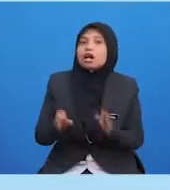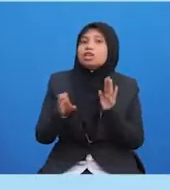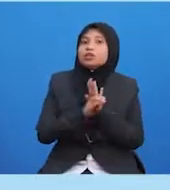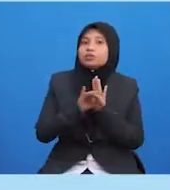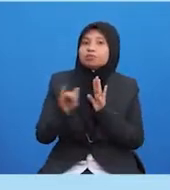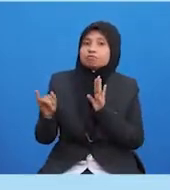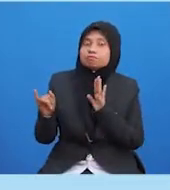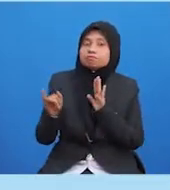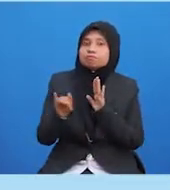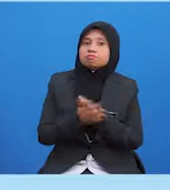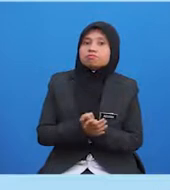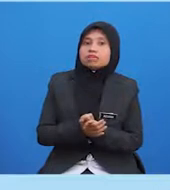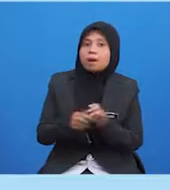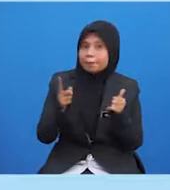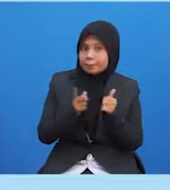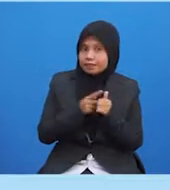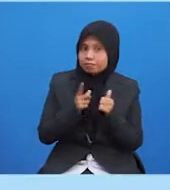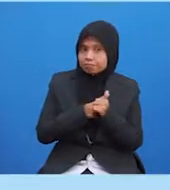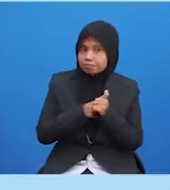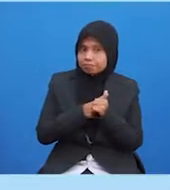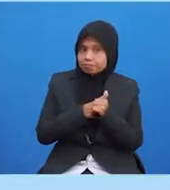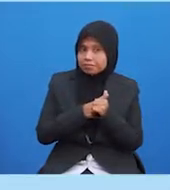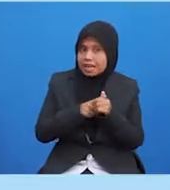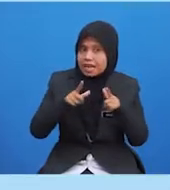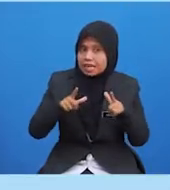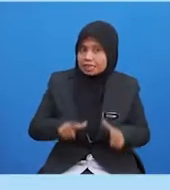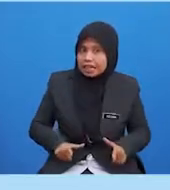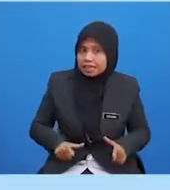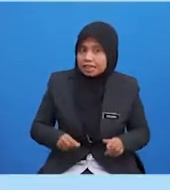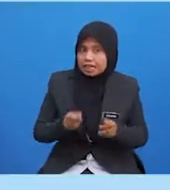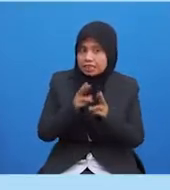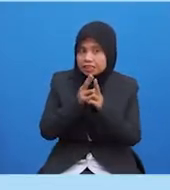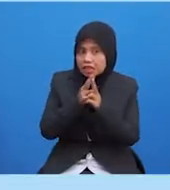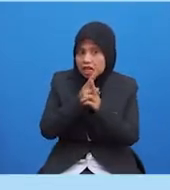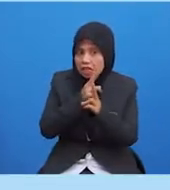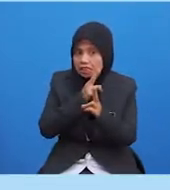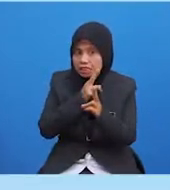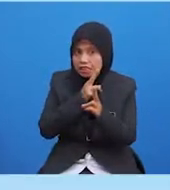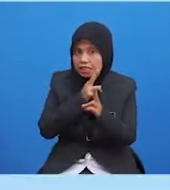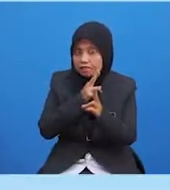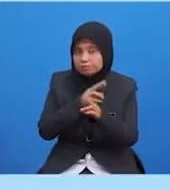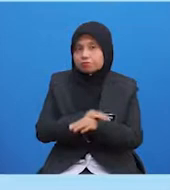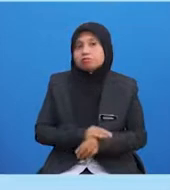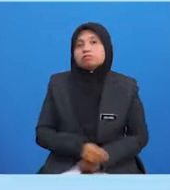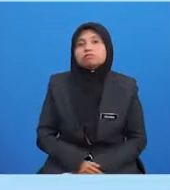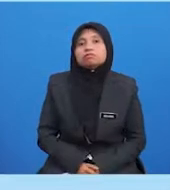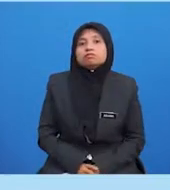Contohnya, pertama, meletakkan garisan luar atau border.